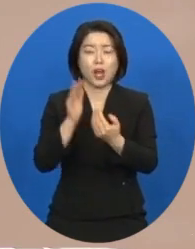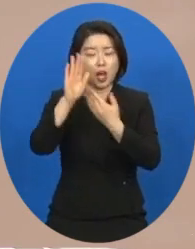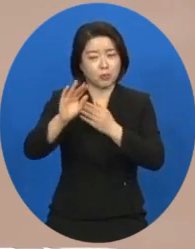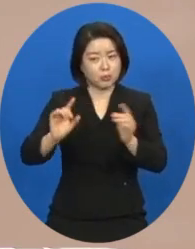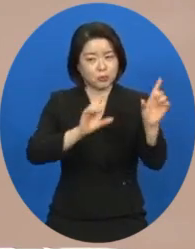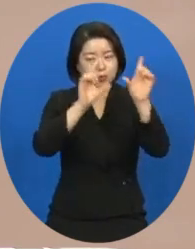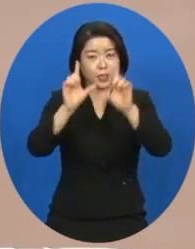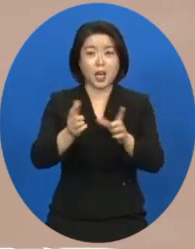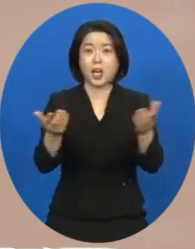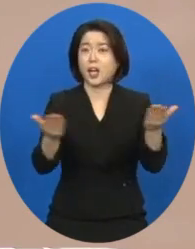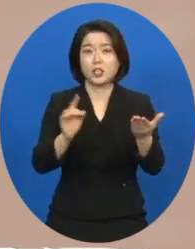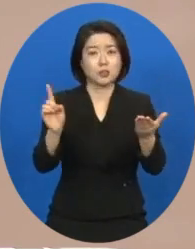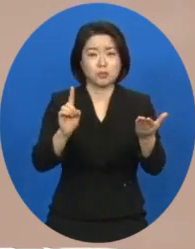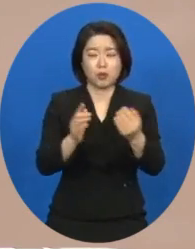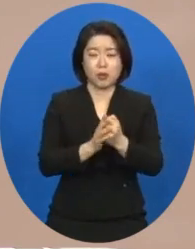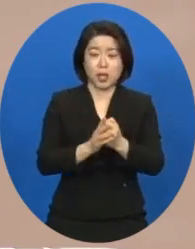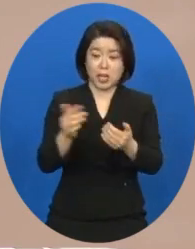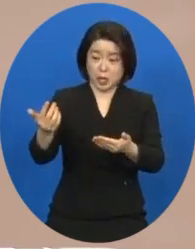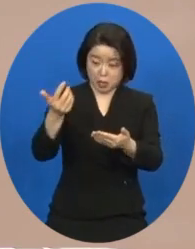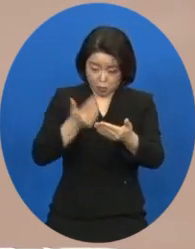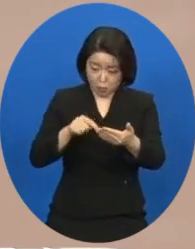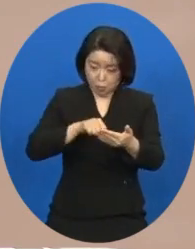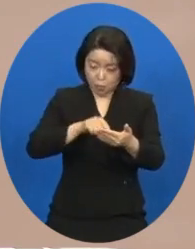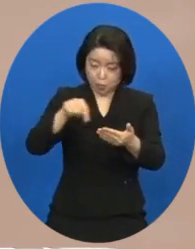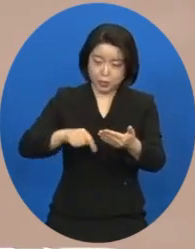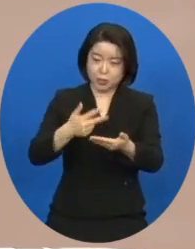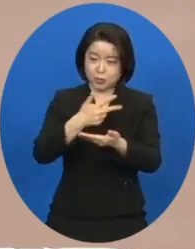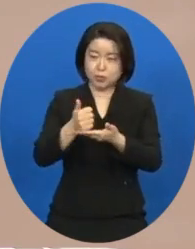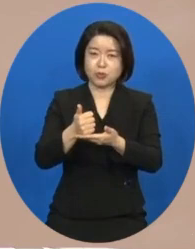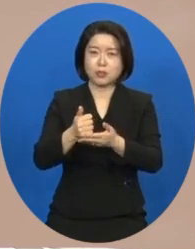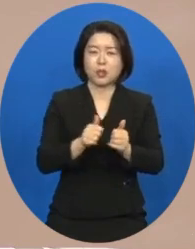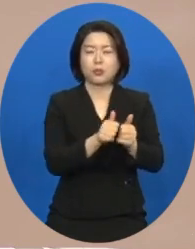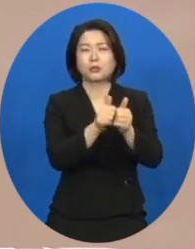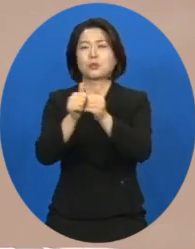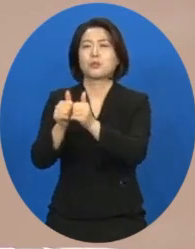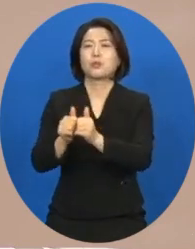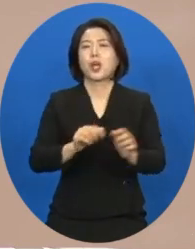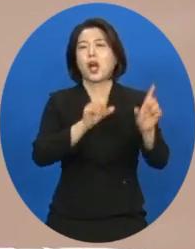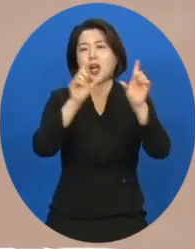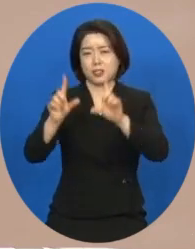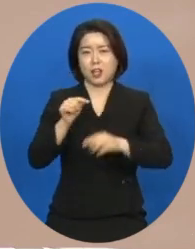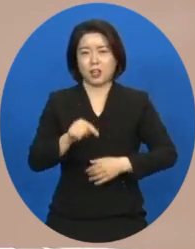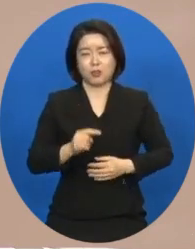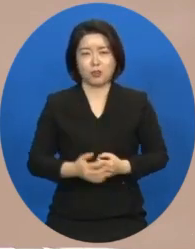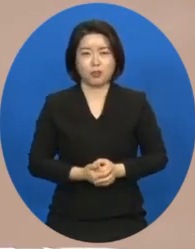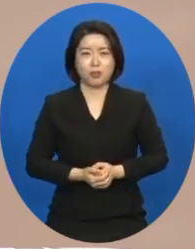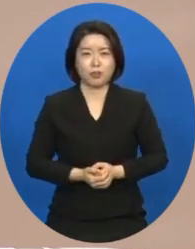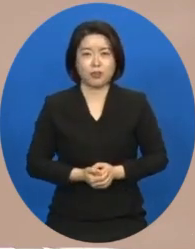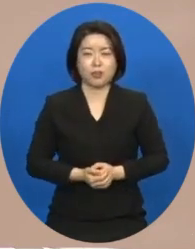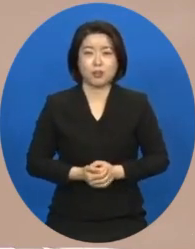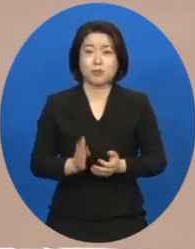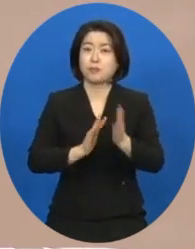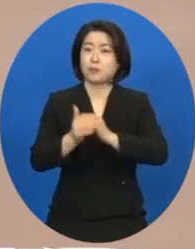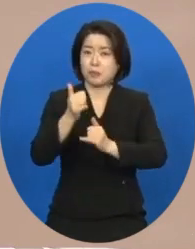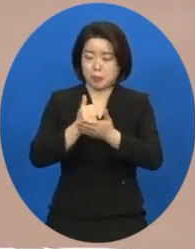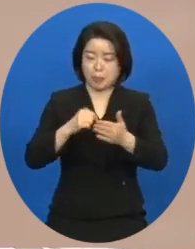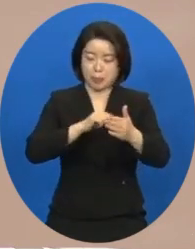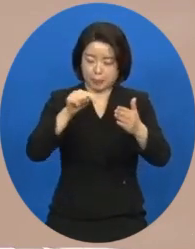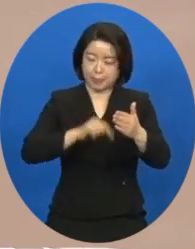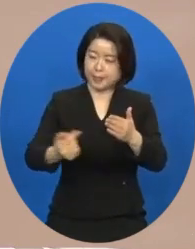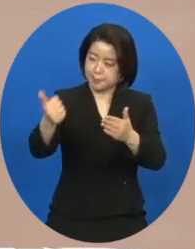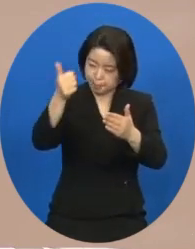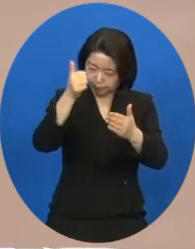일은 그 주님과 동행하는 삶을 사는 거죠. 예수님이 만약에 내 안에